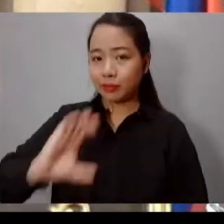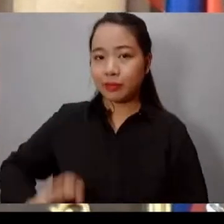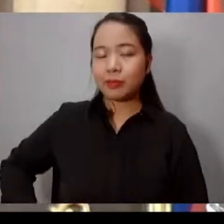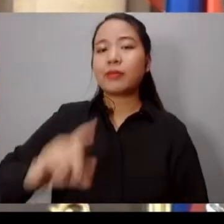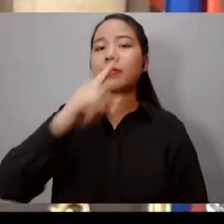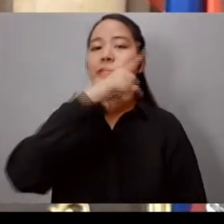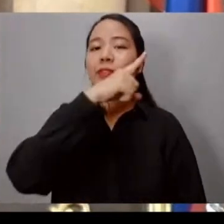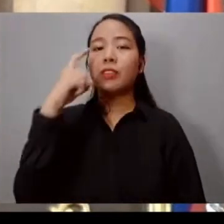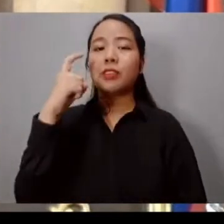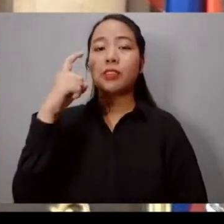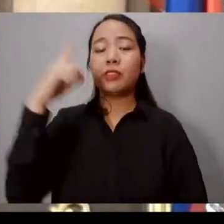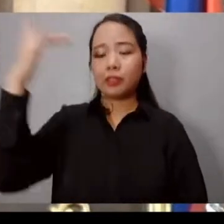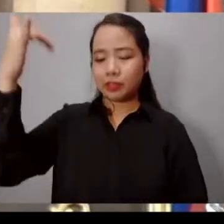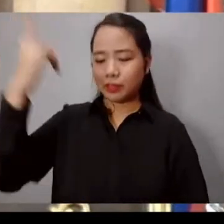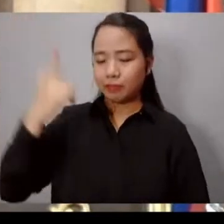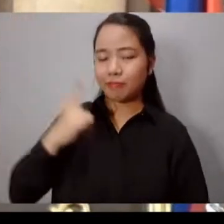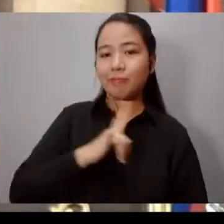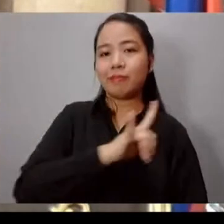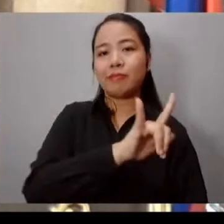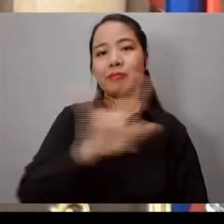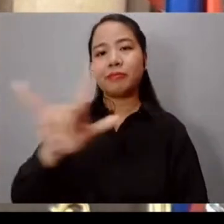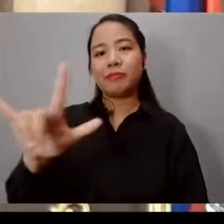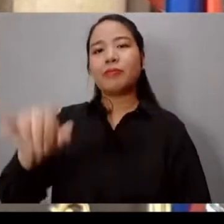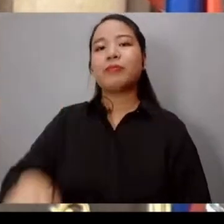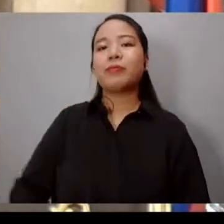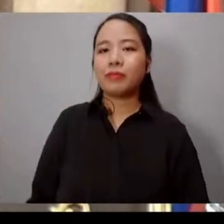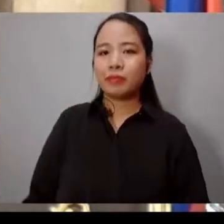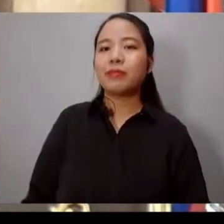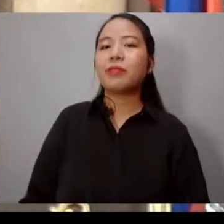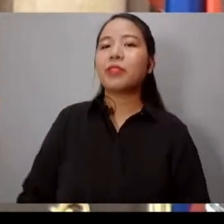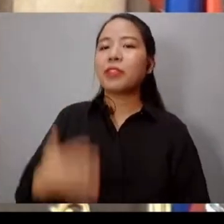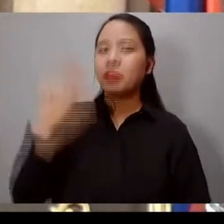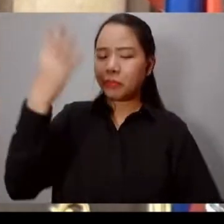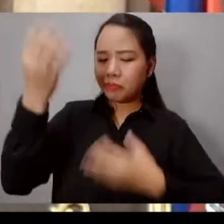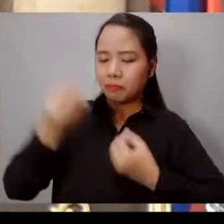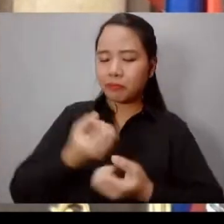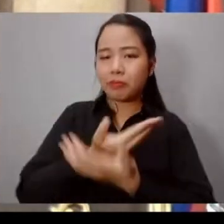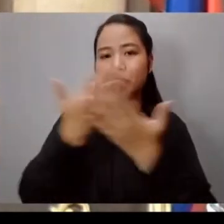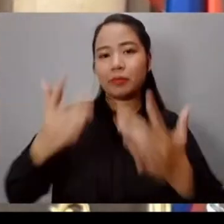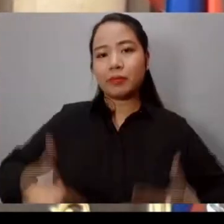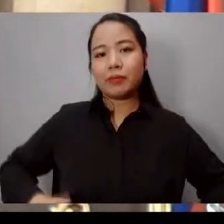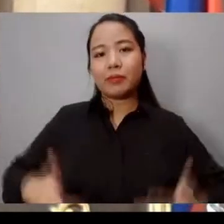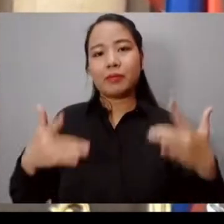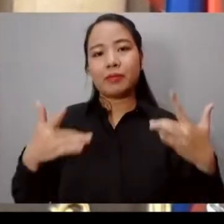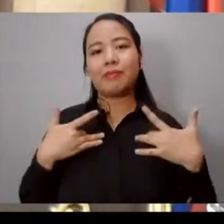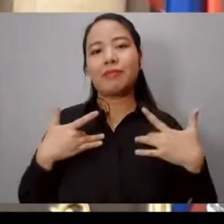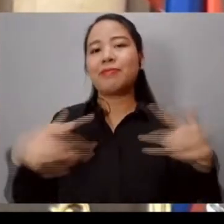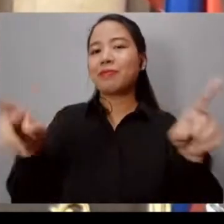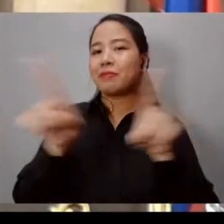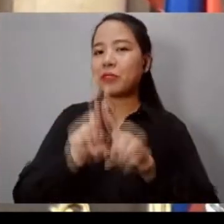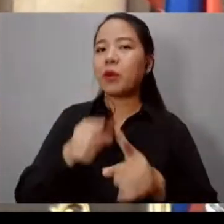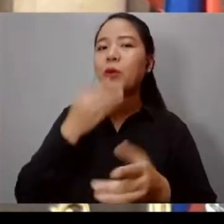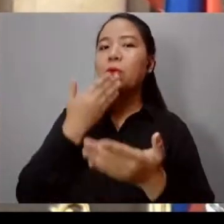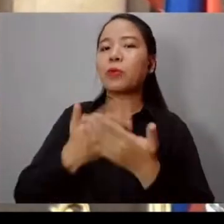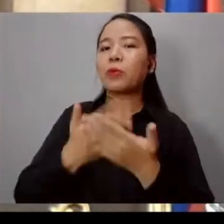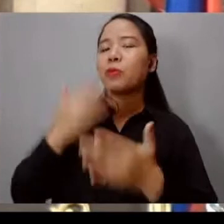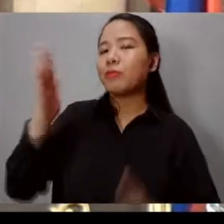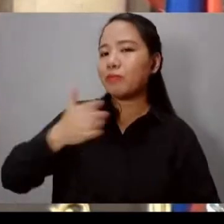ating, inihandog niya ang kanyang buhay bilang malimuyak na hain sa